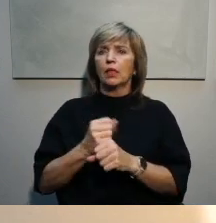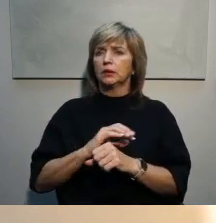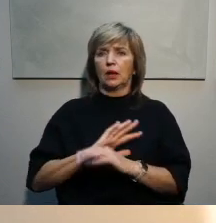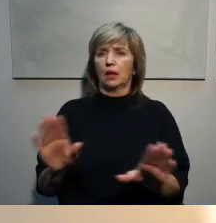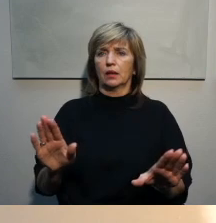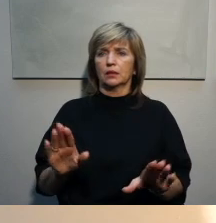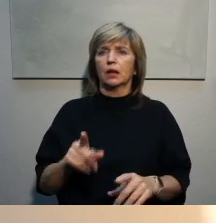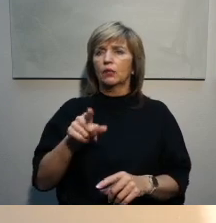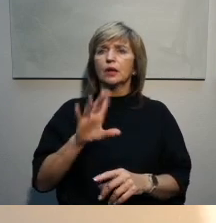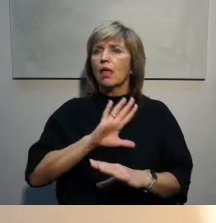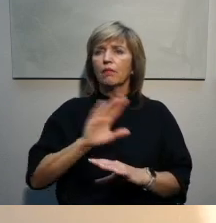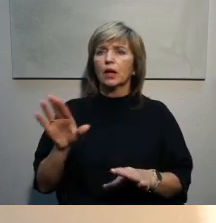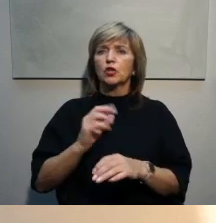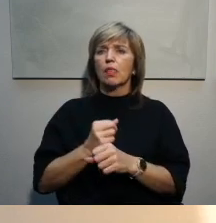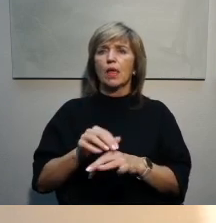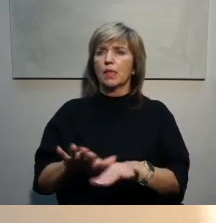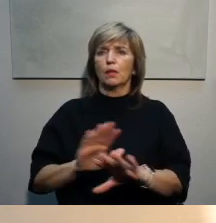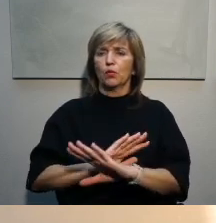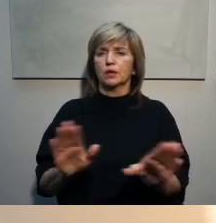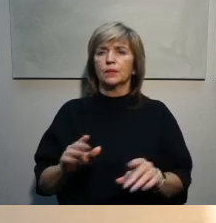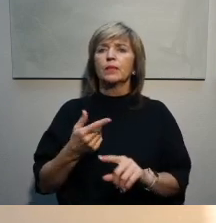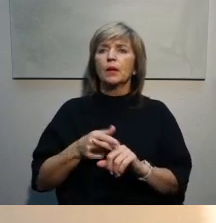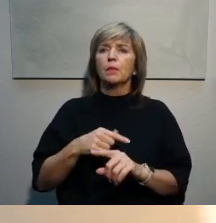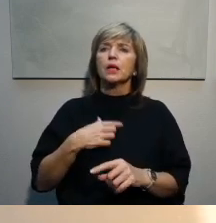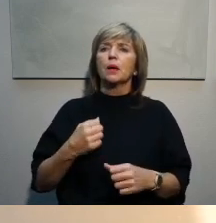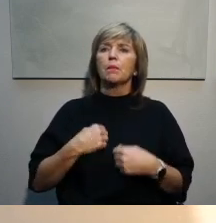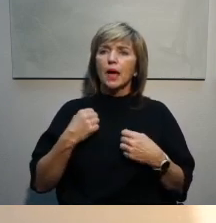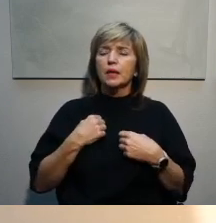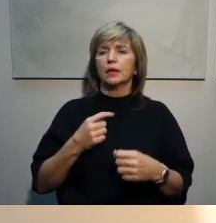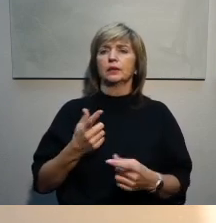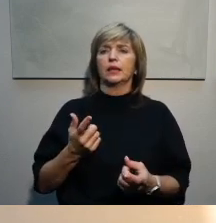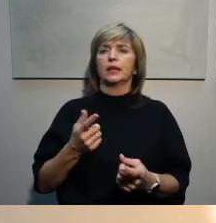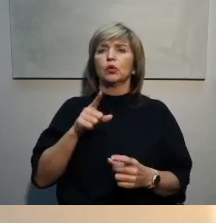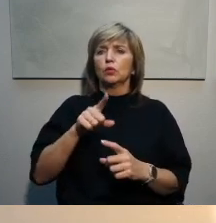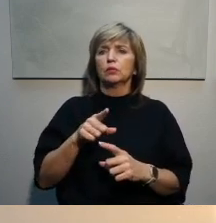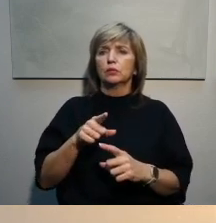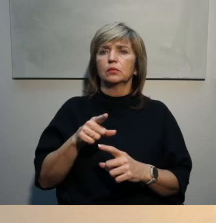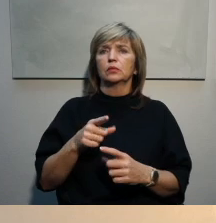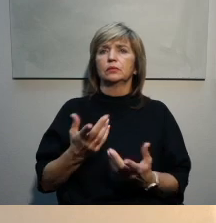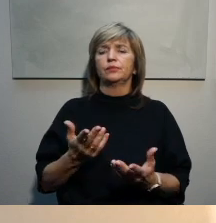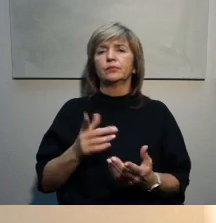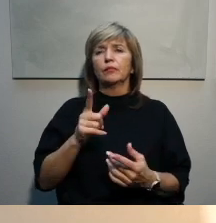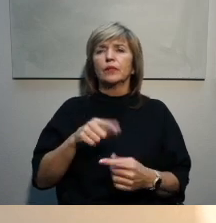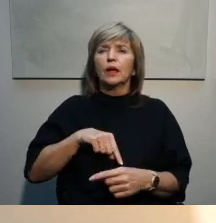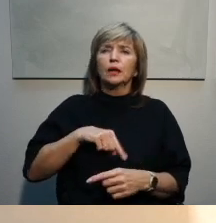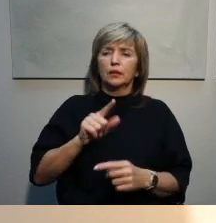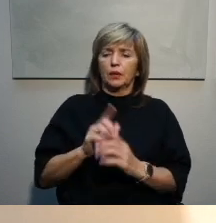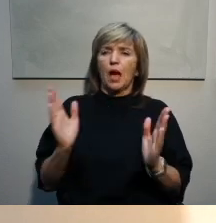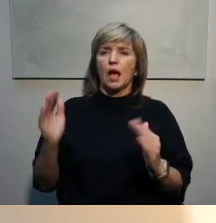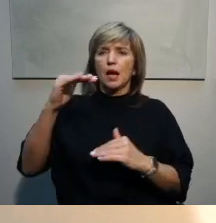tas vienkārši nedarbojas. Tad mēs mēģināsim kaut kā viņu ielikt